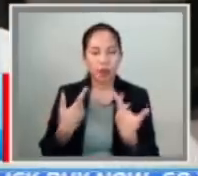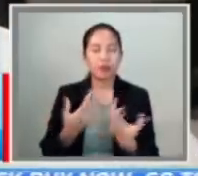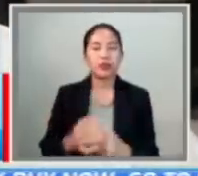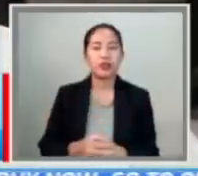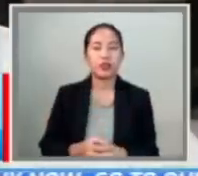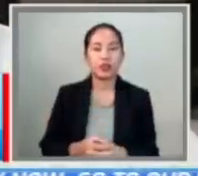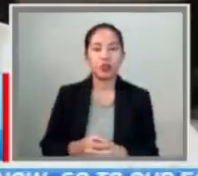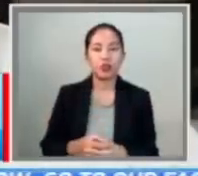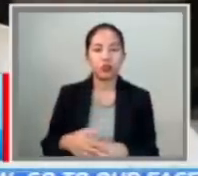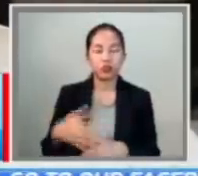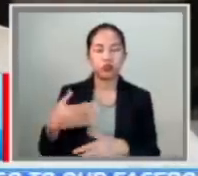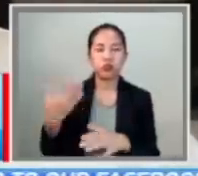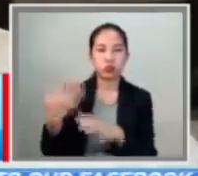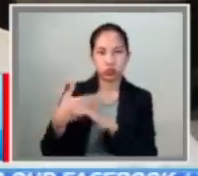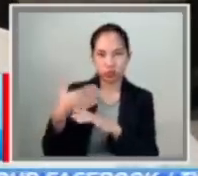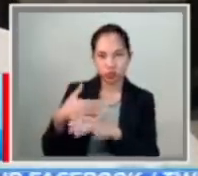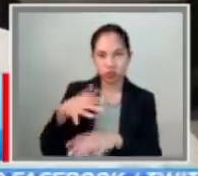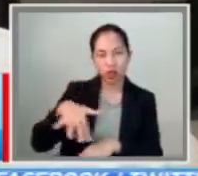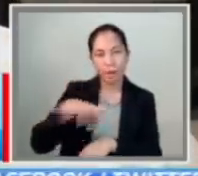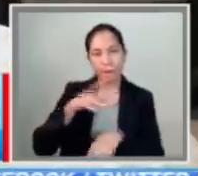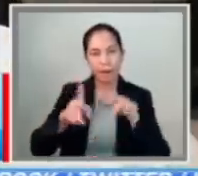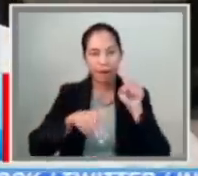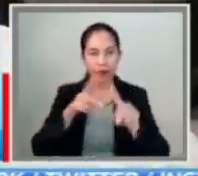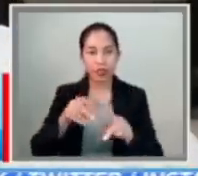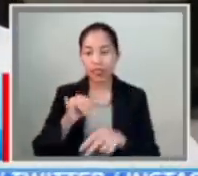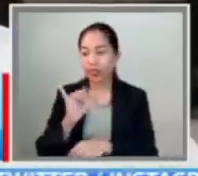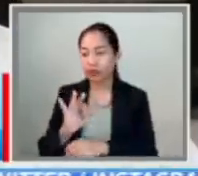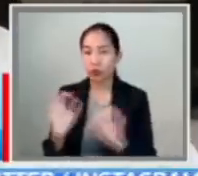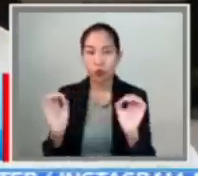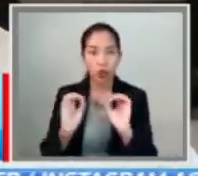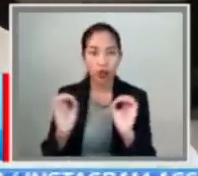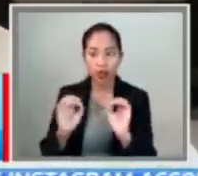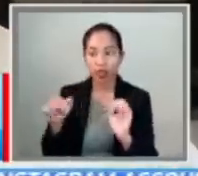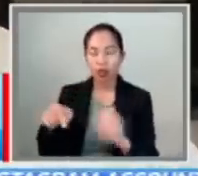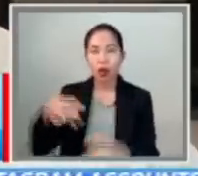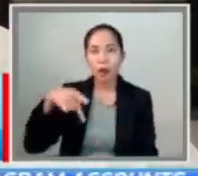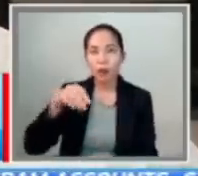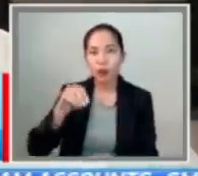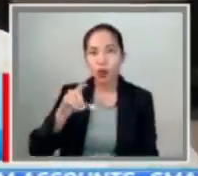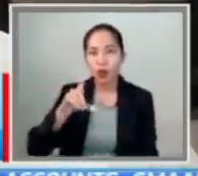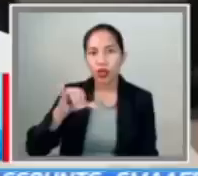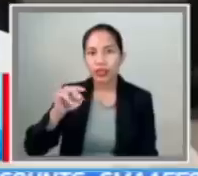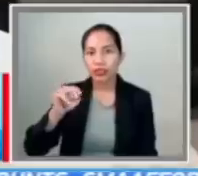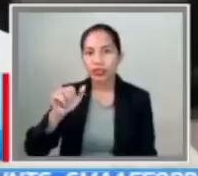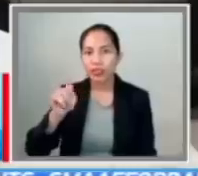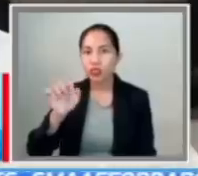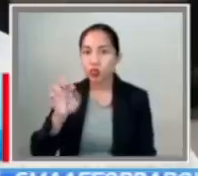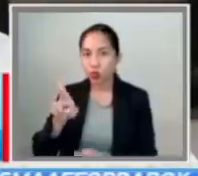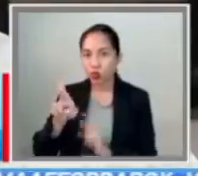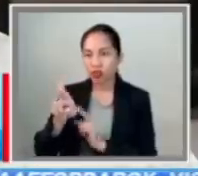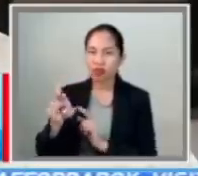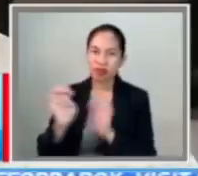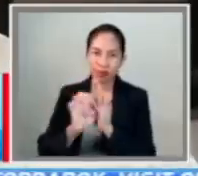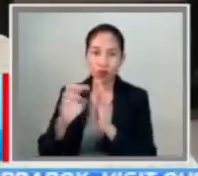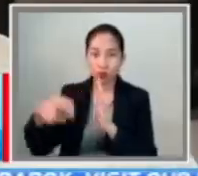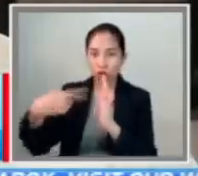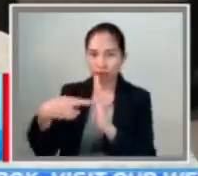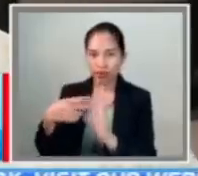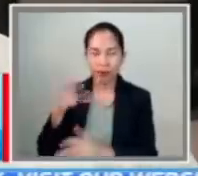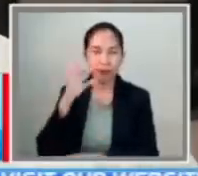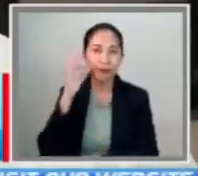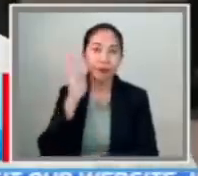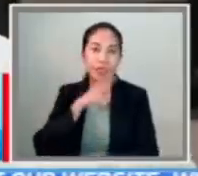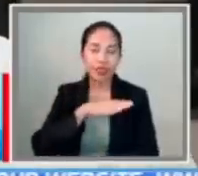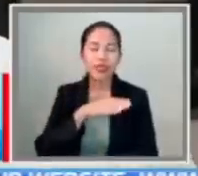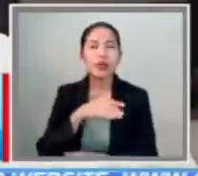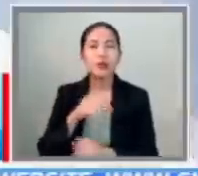ang pollinators, ang bees po ay isa sa major pollinators, maaari pong bumaba ang yield ng ating mga fruits, vegetables,